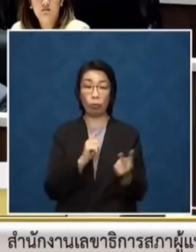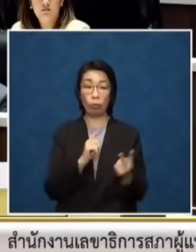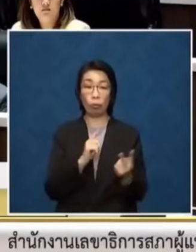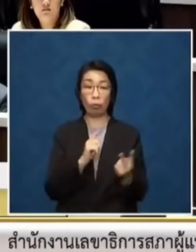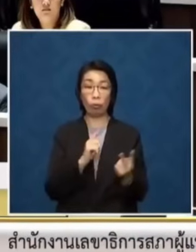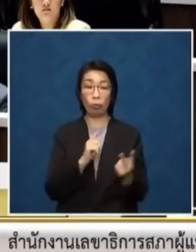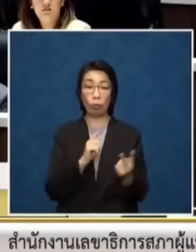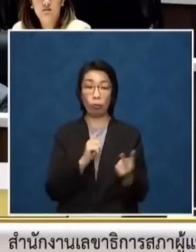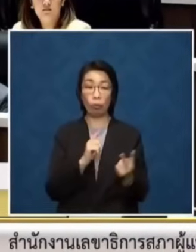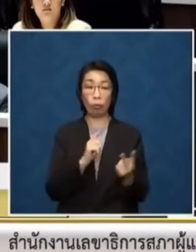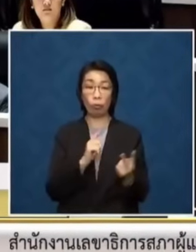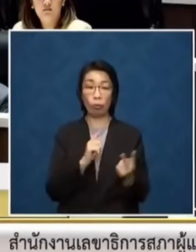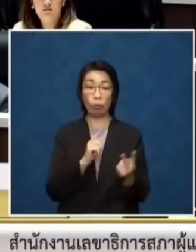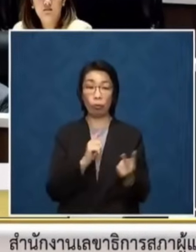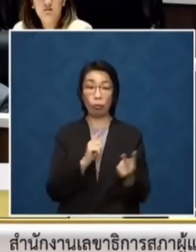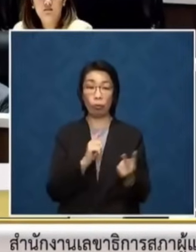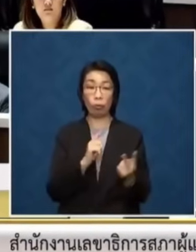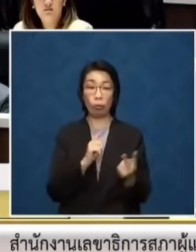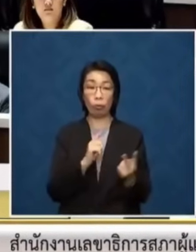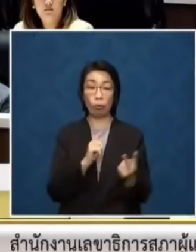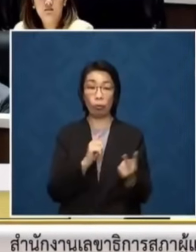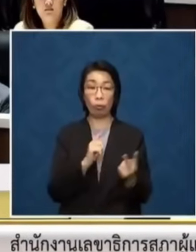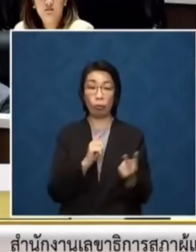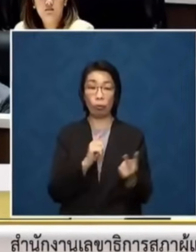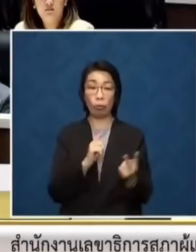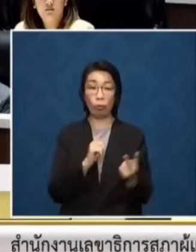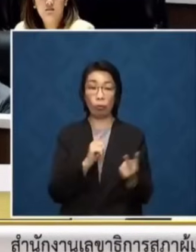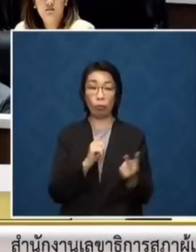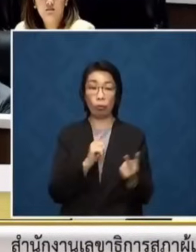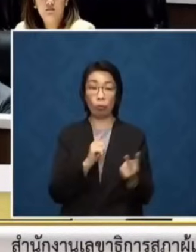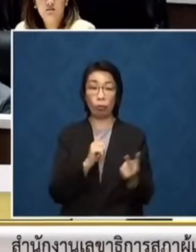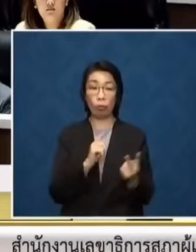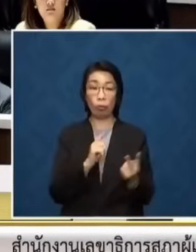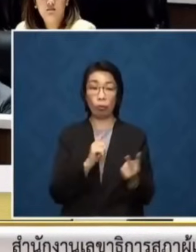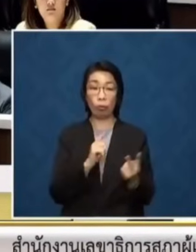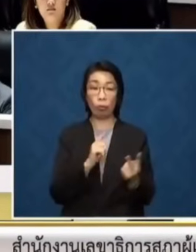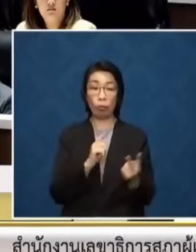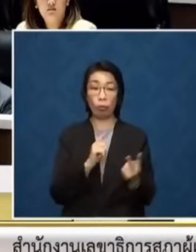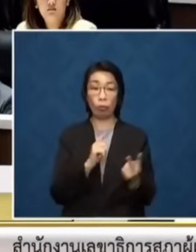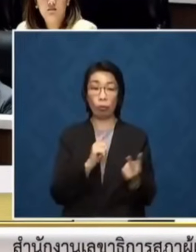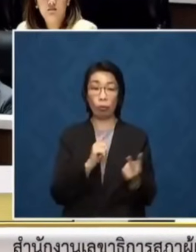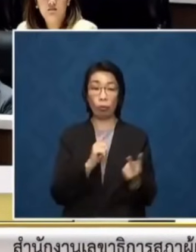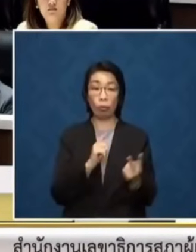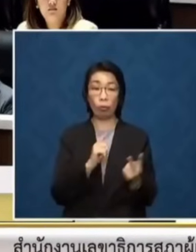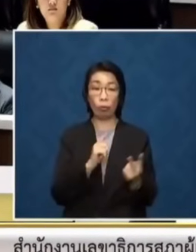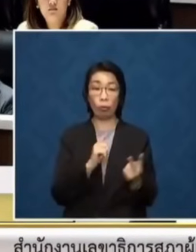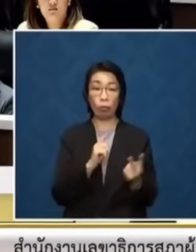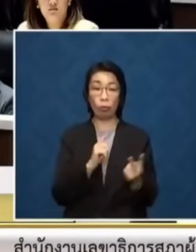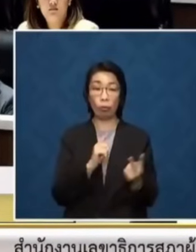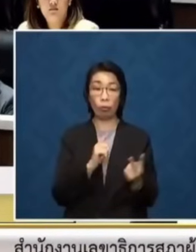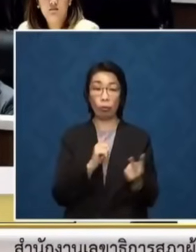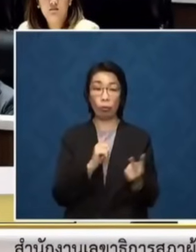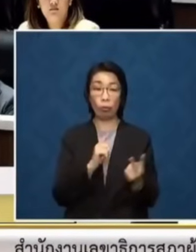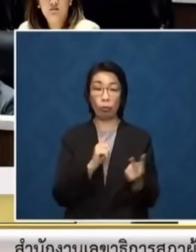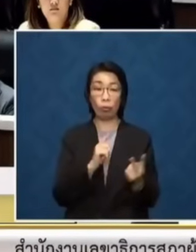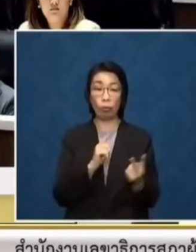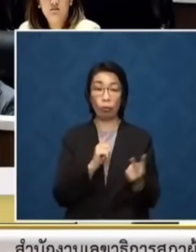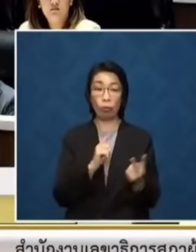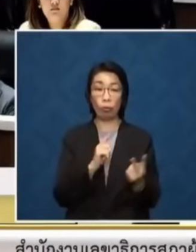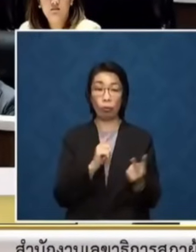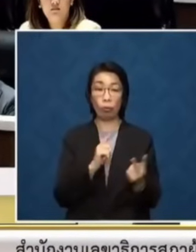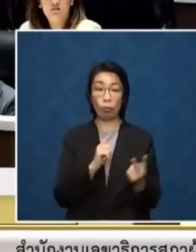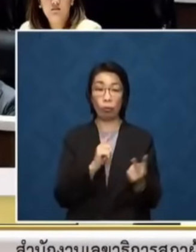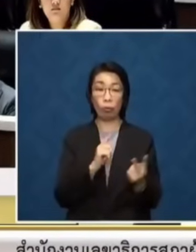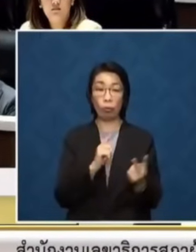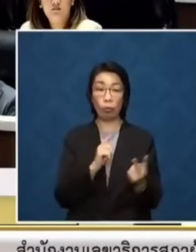เมื่อชัยธวัฒน์ตุลาธนหัวหน้าพรรคก้าวไกลตั้งกระทู้สดถามนายกรัฐมนตรีหลังจากท